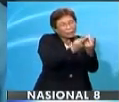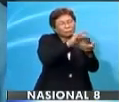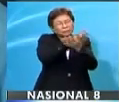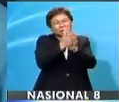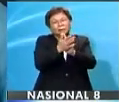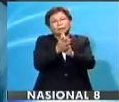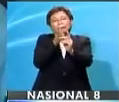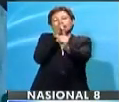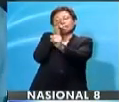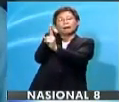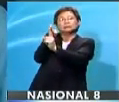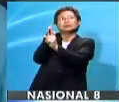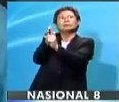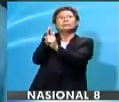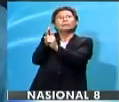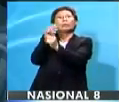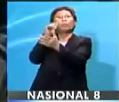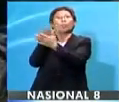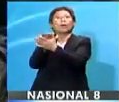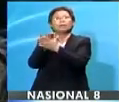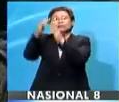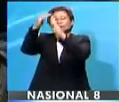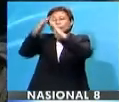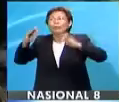ialah isteri dia di rumah yang tak tahu apa-apa.